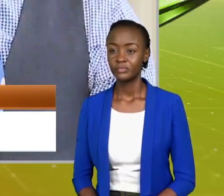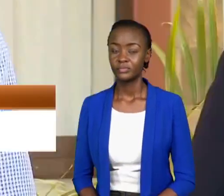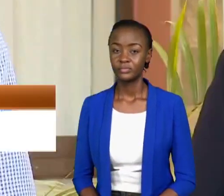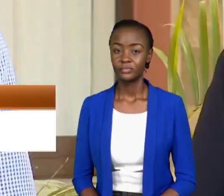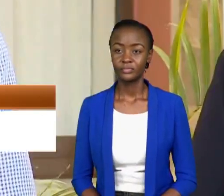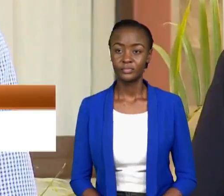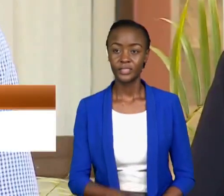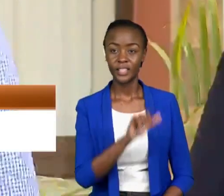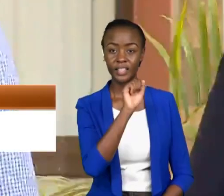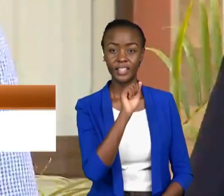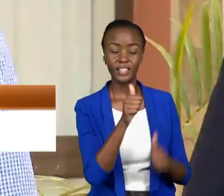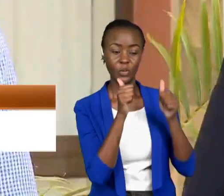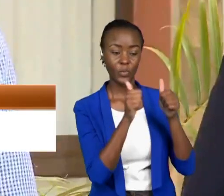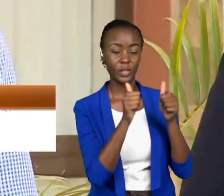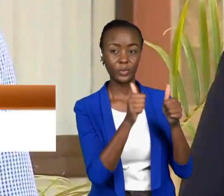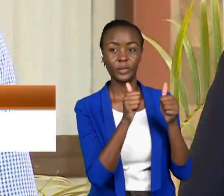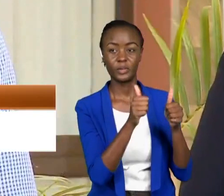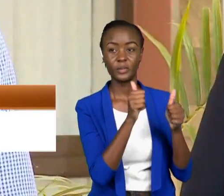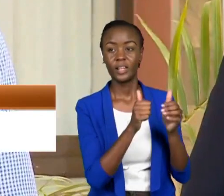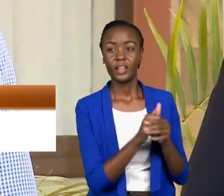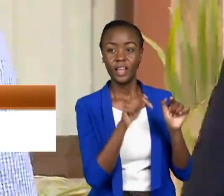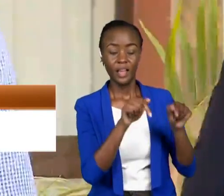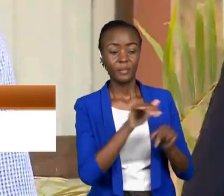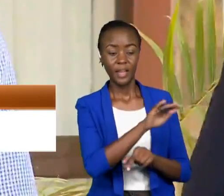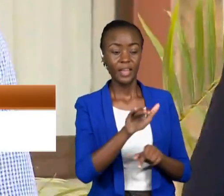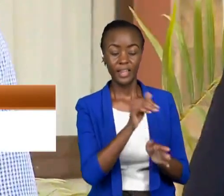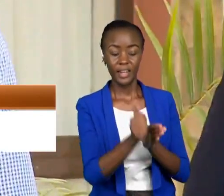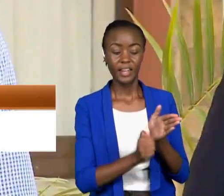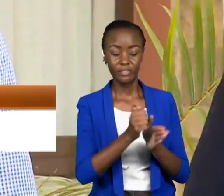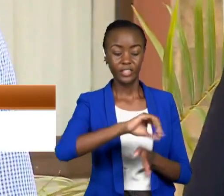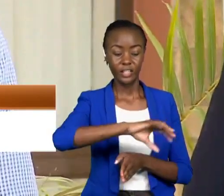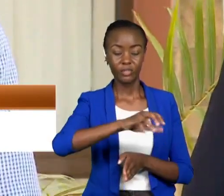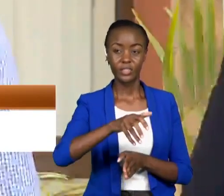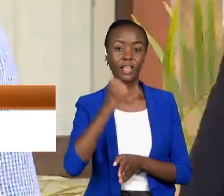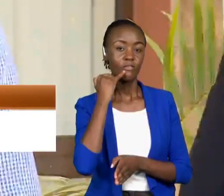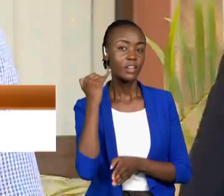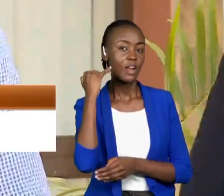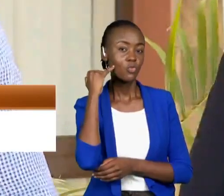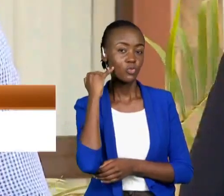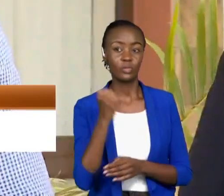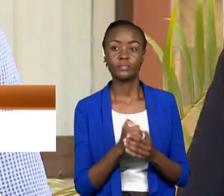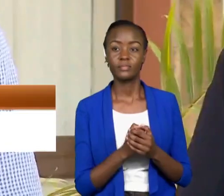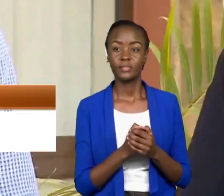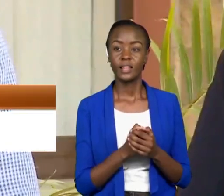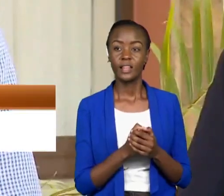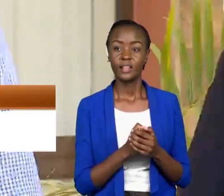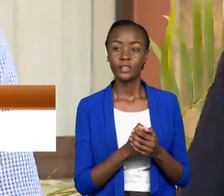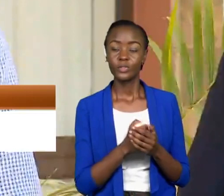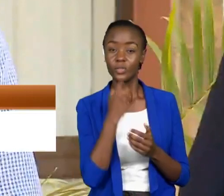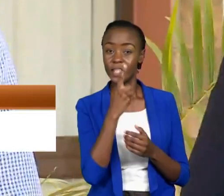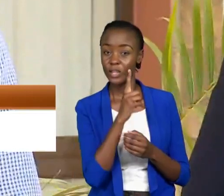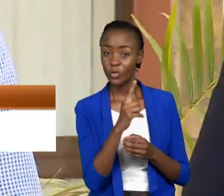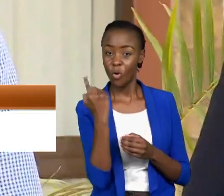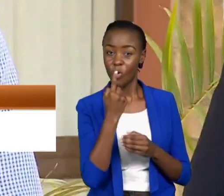Naam, tereza na kupata mbashara zaidi mjini Naivasha, kaunti ya Nakuru. Na labda tu kuwajuza kwamba